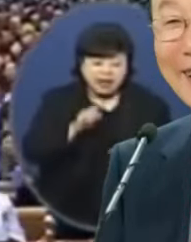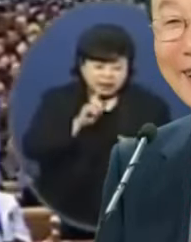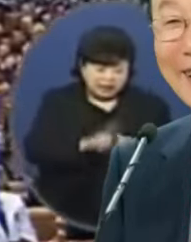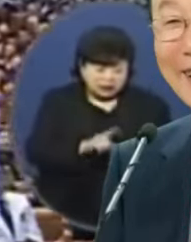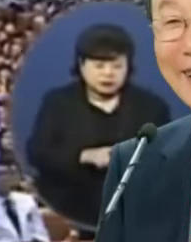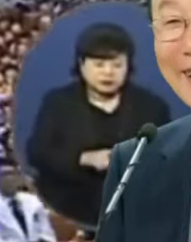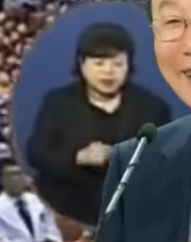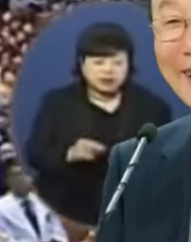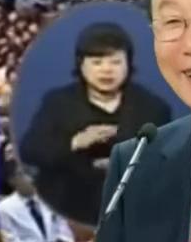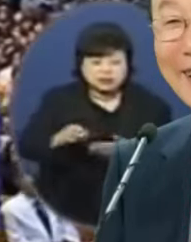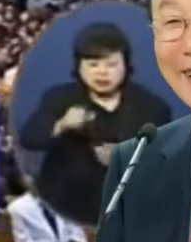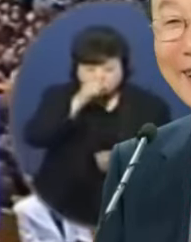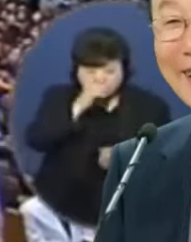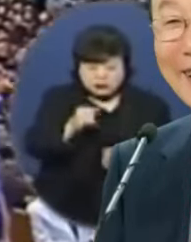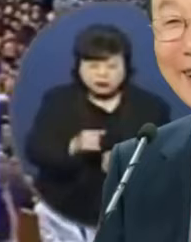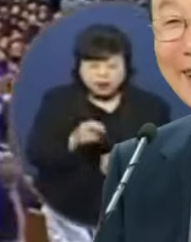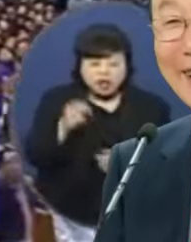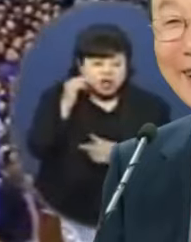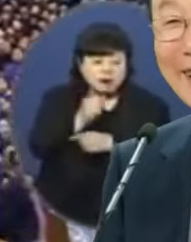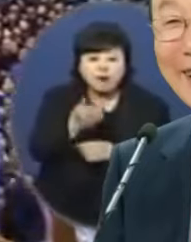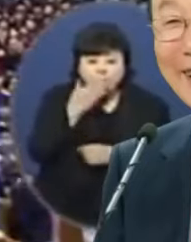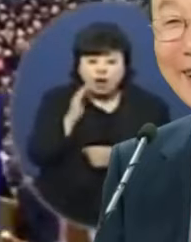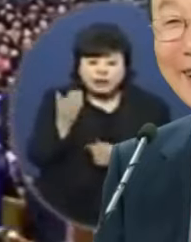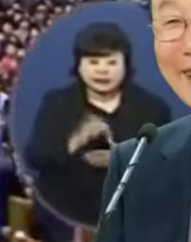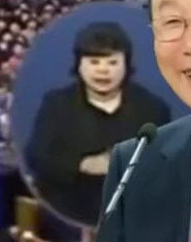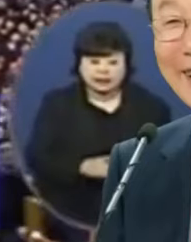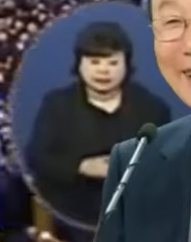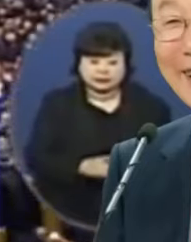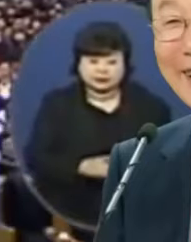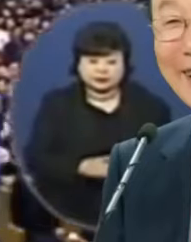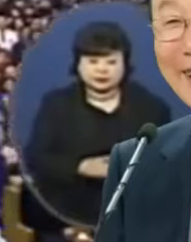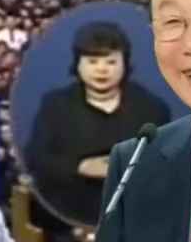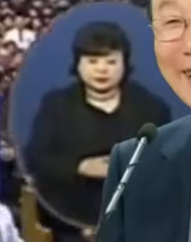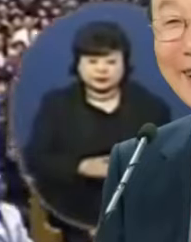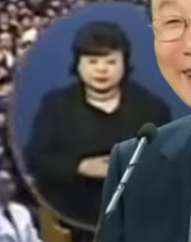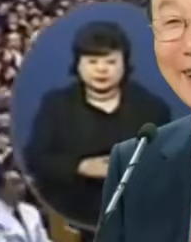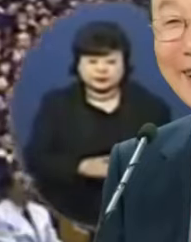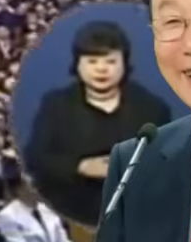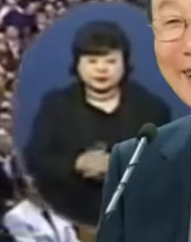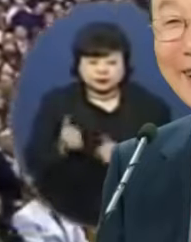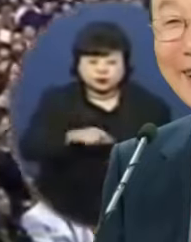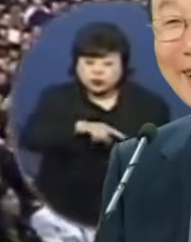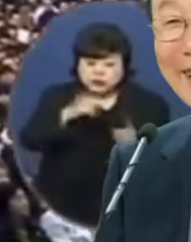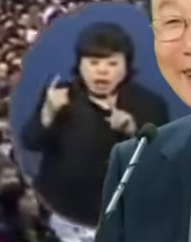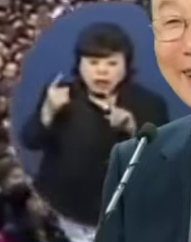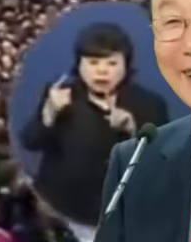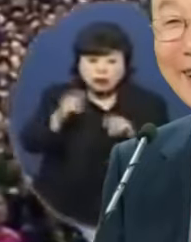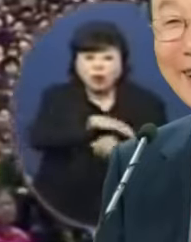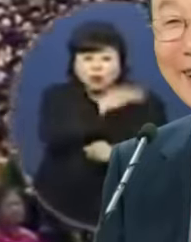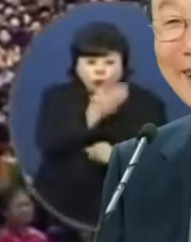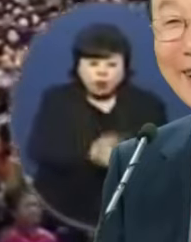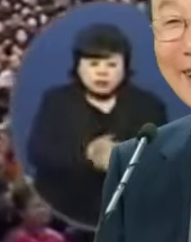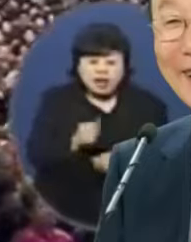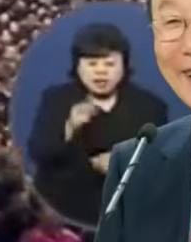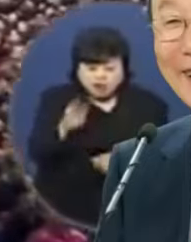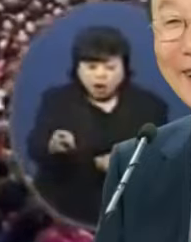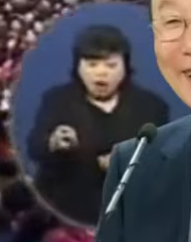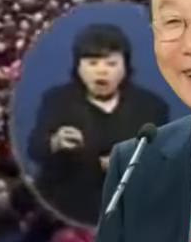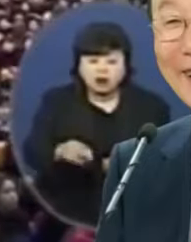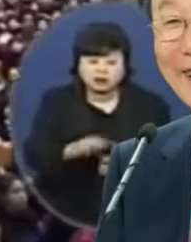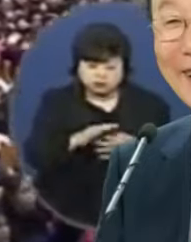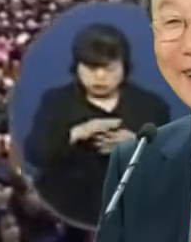달렸나니 혀를 쓰기 좋아하는 자는 혀의 열매를 먹으리라. 죽고 사는 권세가 혀에